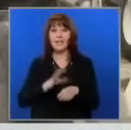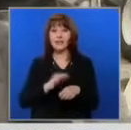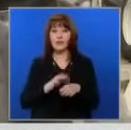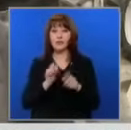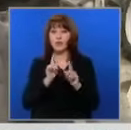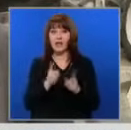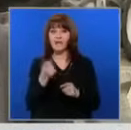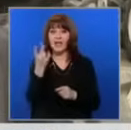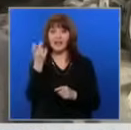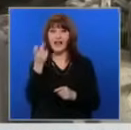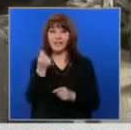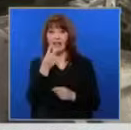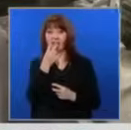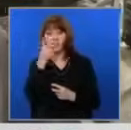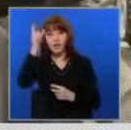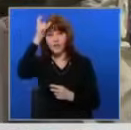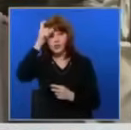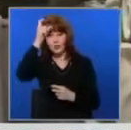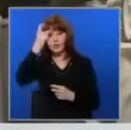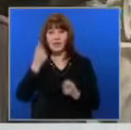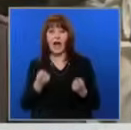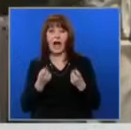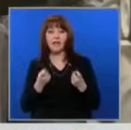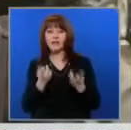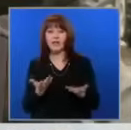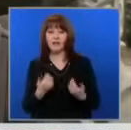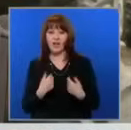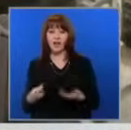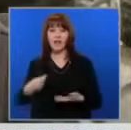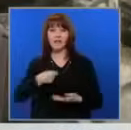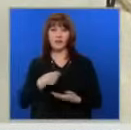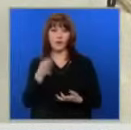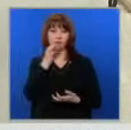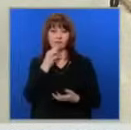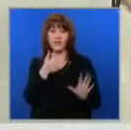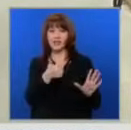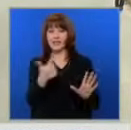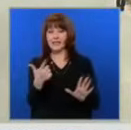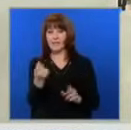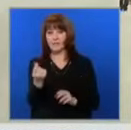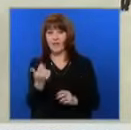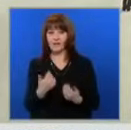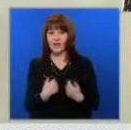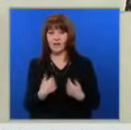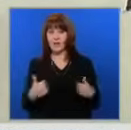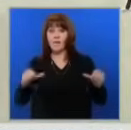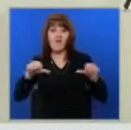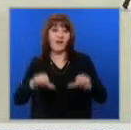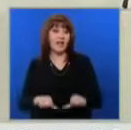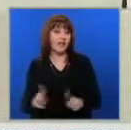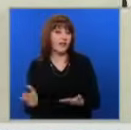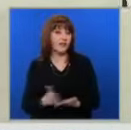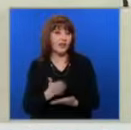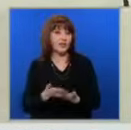в Турция, вижте в Гърция какви цени дават. А на нас какво не дават? 6-7 лева. Ние сме фалирали вече.